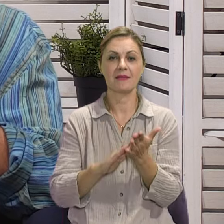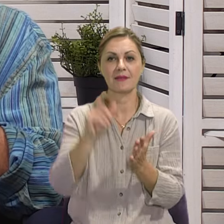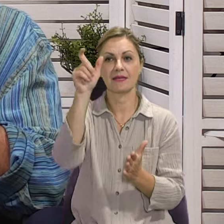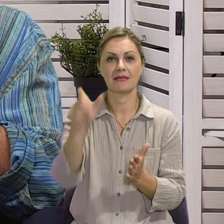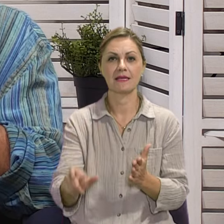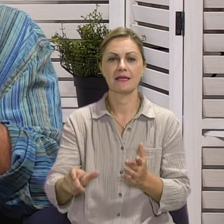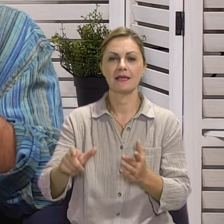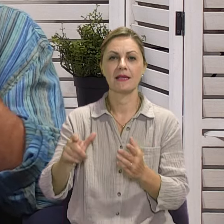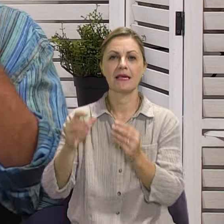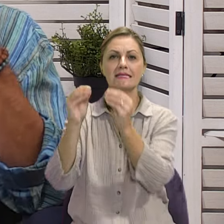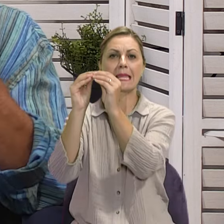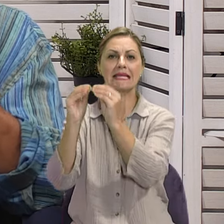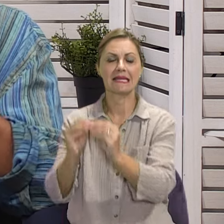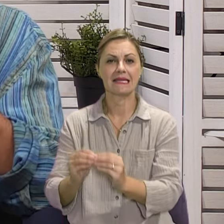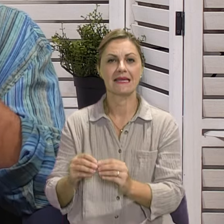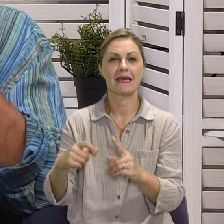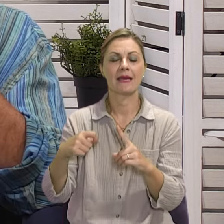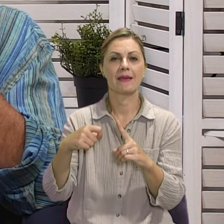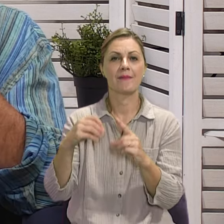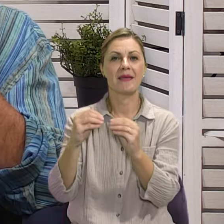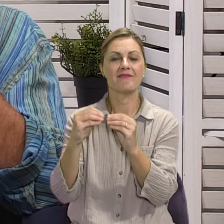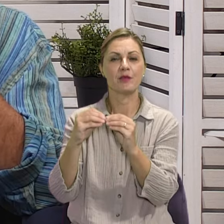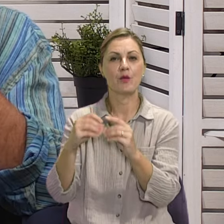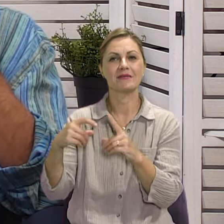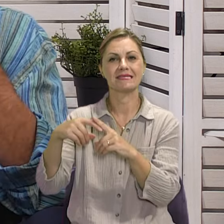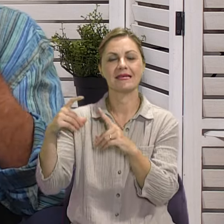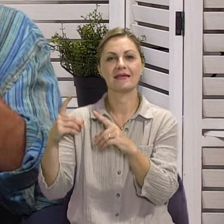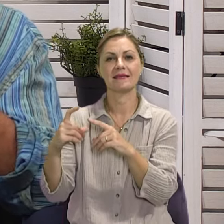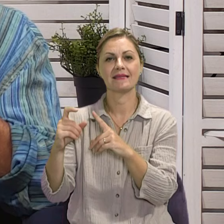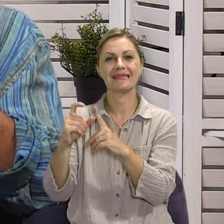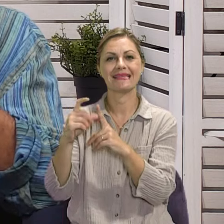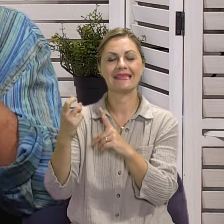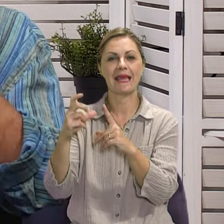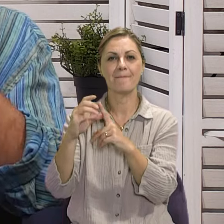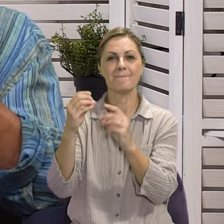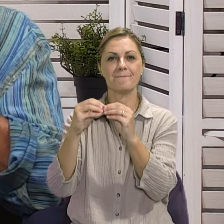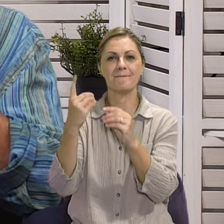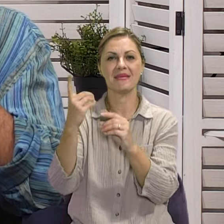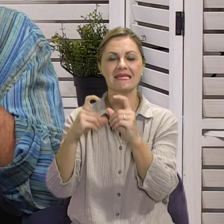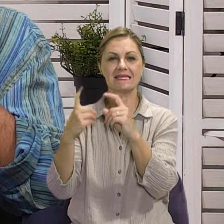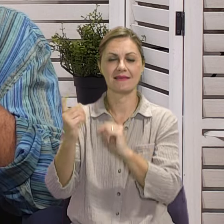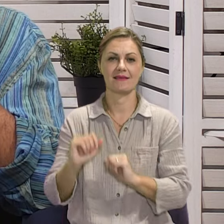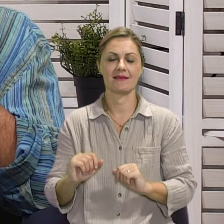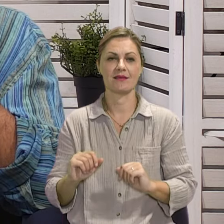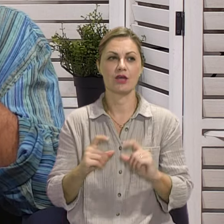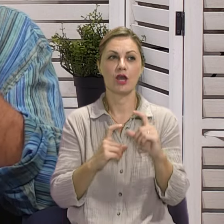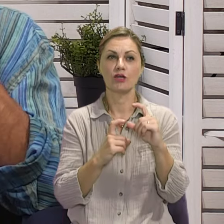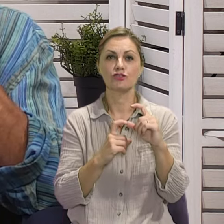Berlioza, uživam uz Debussya, Chopin je uvijek na noćnom